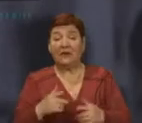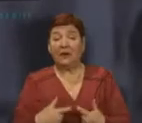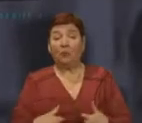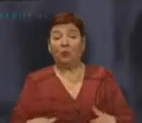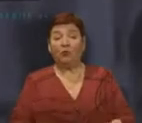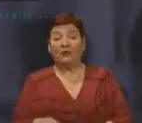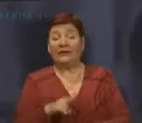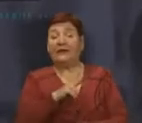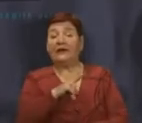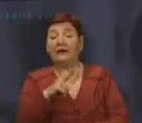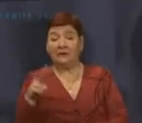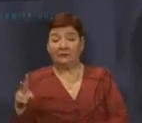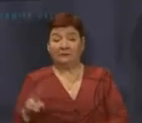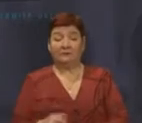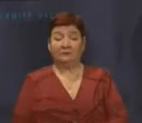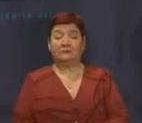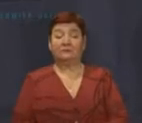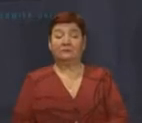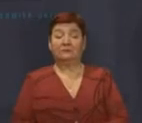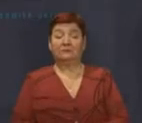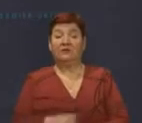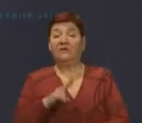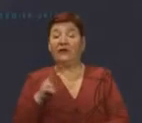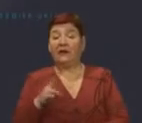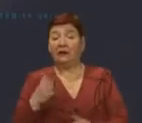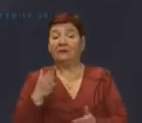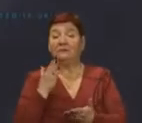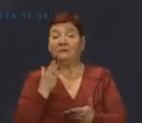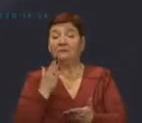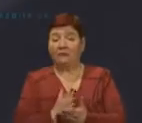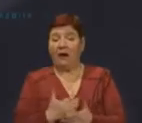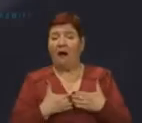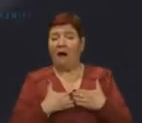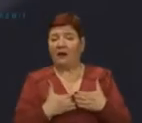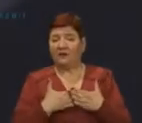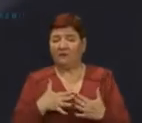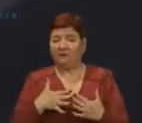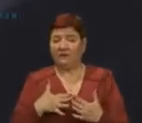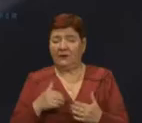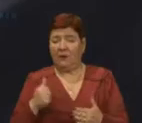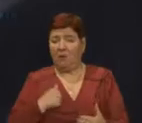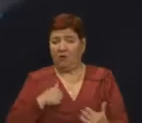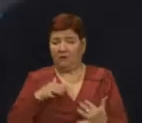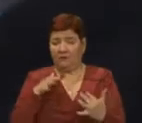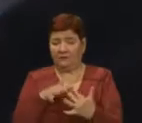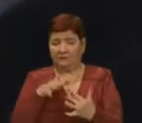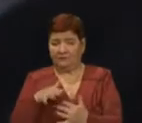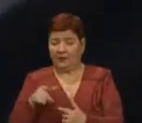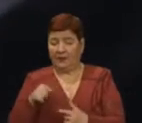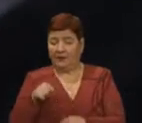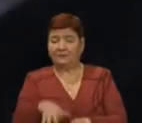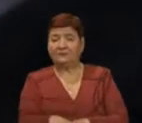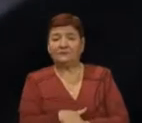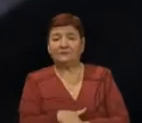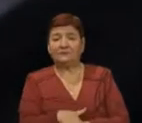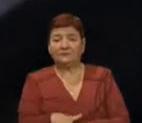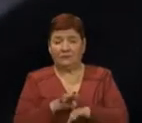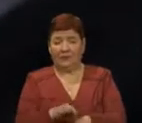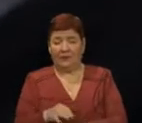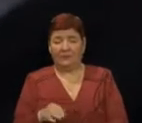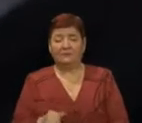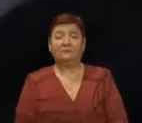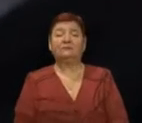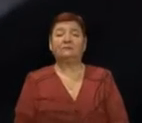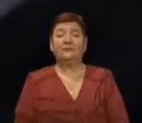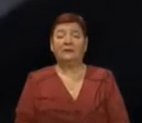пункти, які, в яких відбуваються активні бойові дії. Тобто на території цих населених пунктів ведуться активні